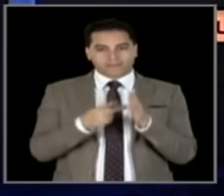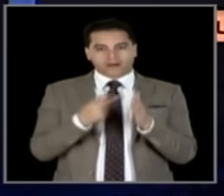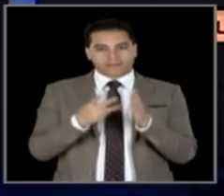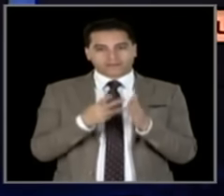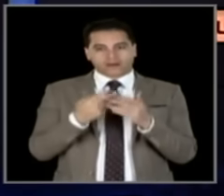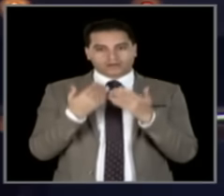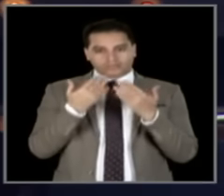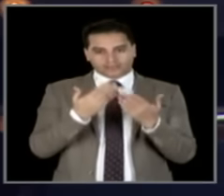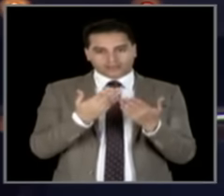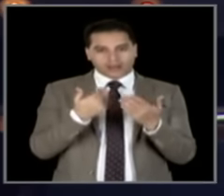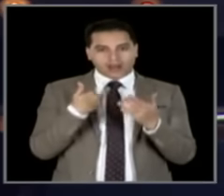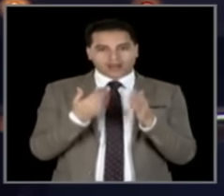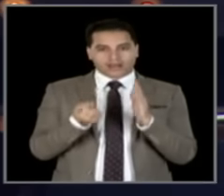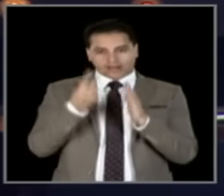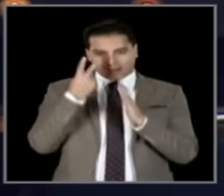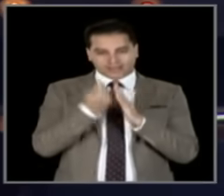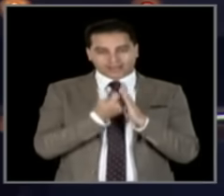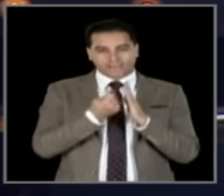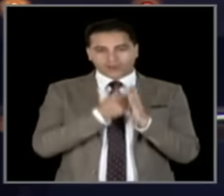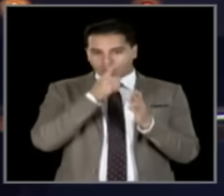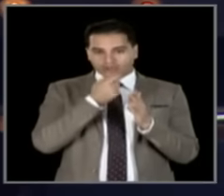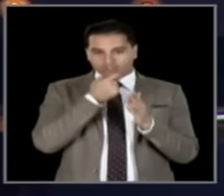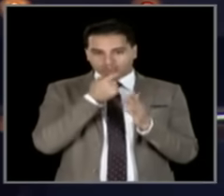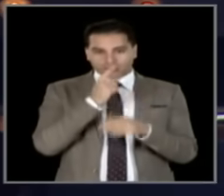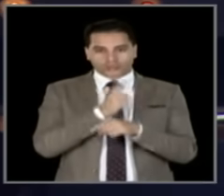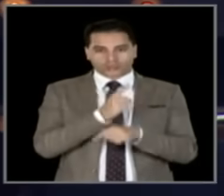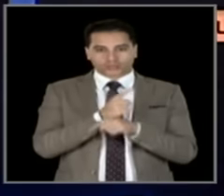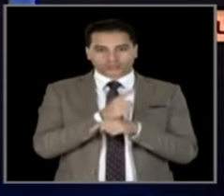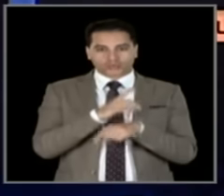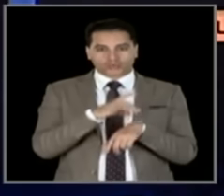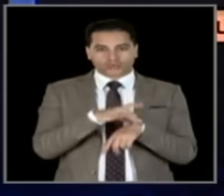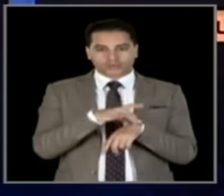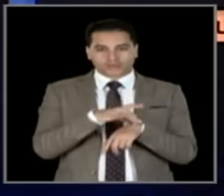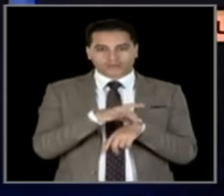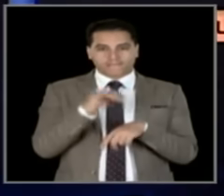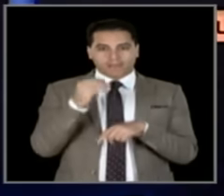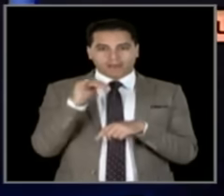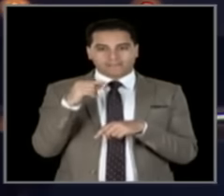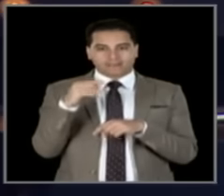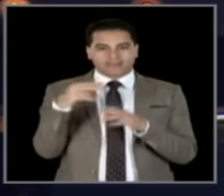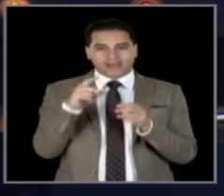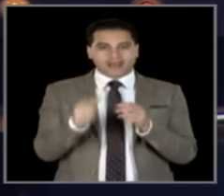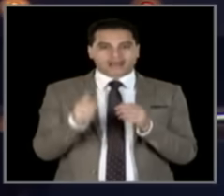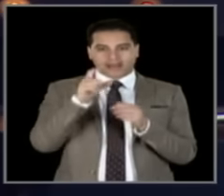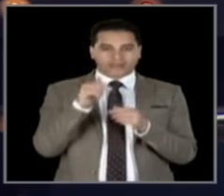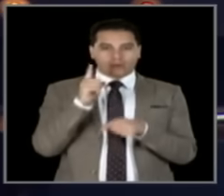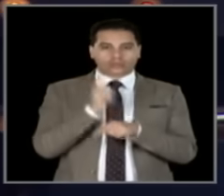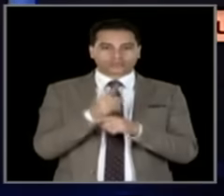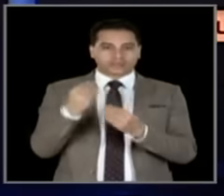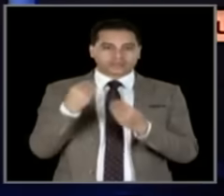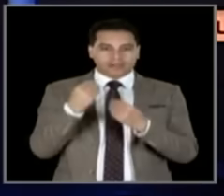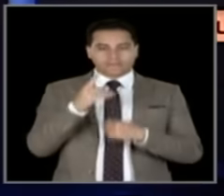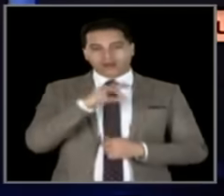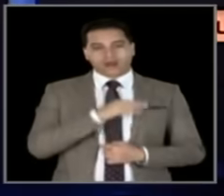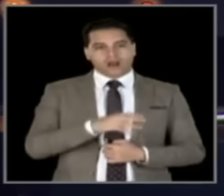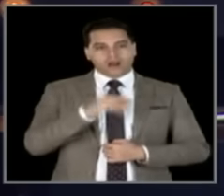له بصراحة. طبعاً أنا متخرج من أداب قسم اللغة الإنجليزية، والأستاذ كمان الدكتور محمد عناني أستاذي. حاجة عظيمة.